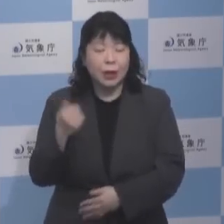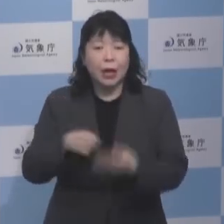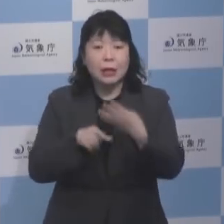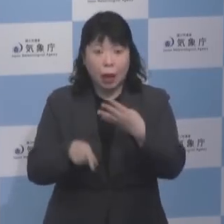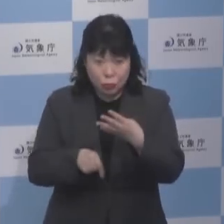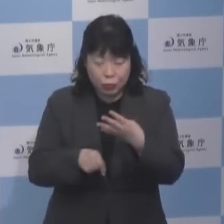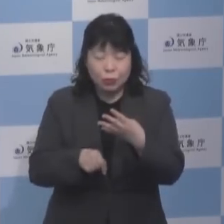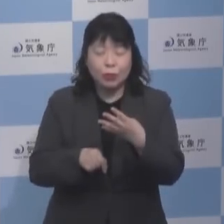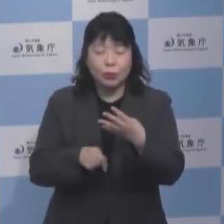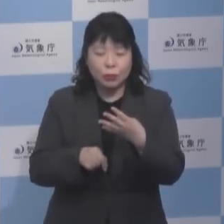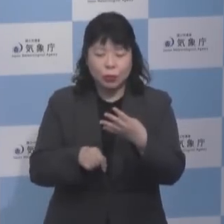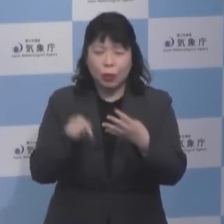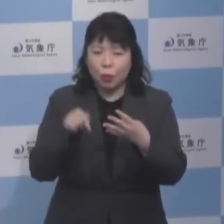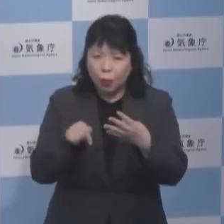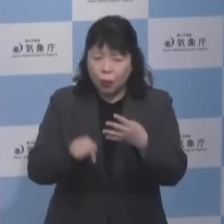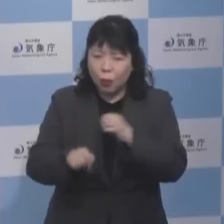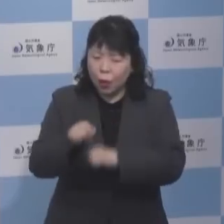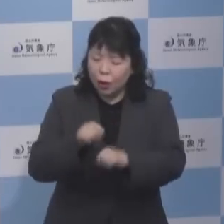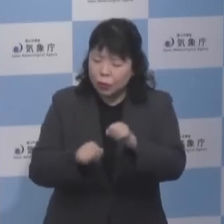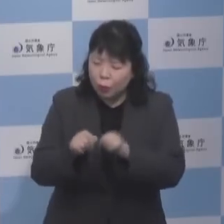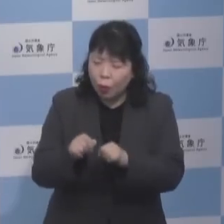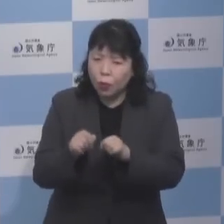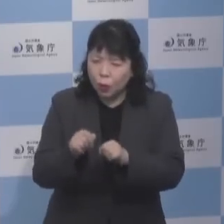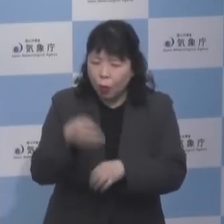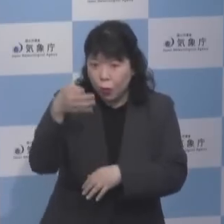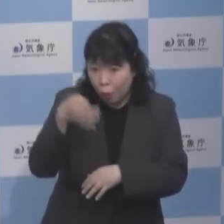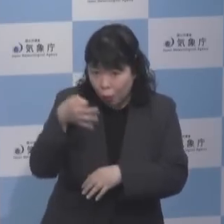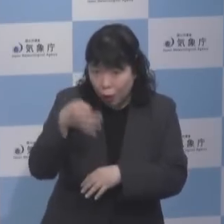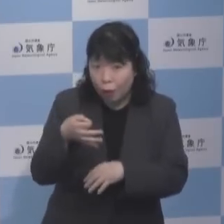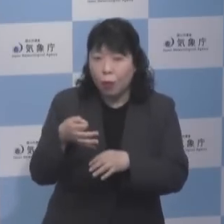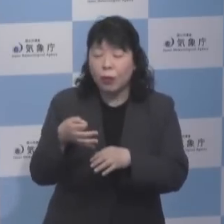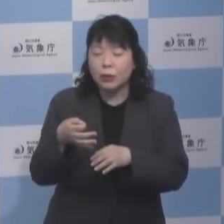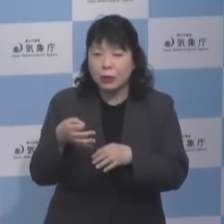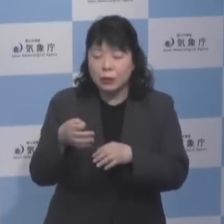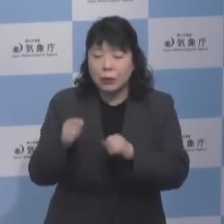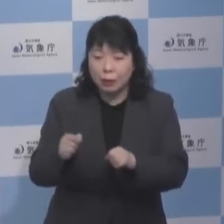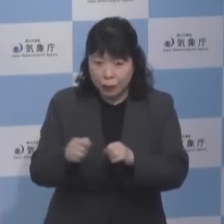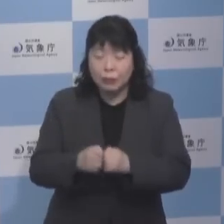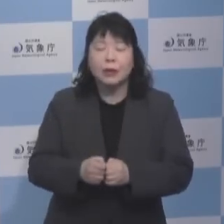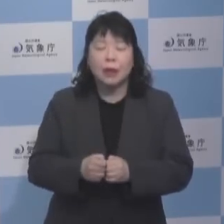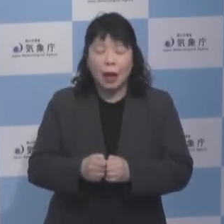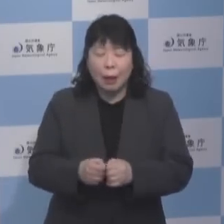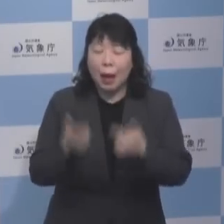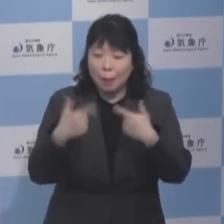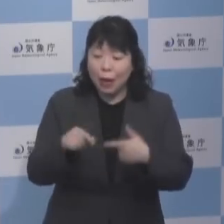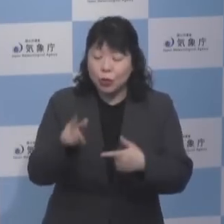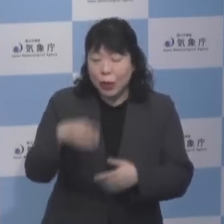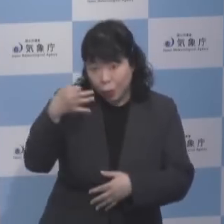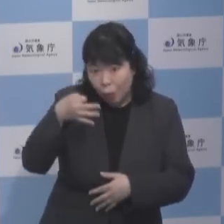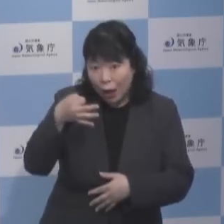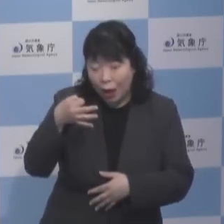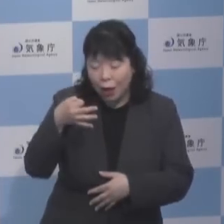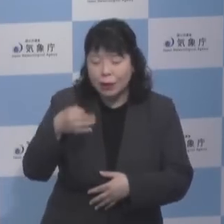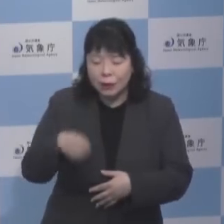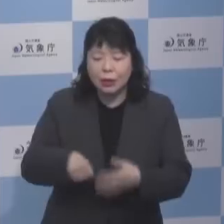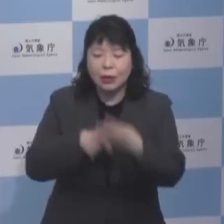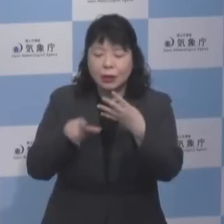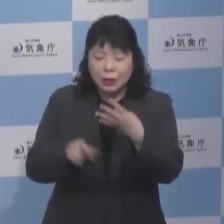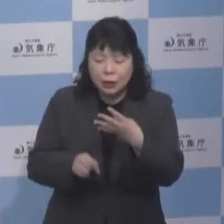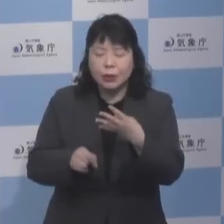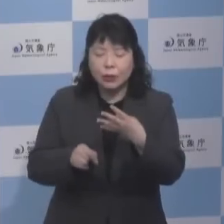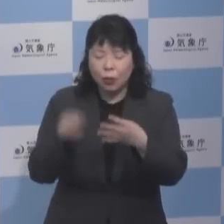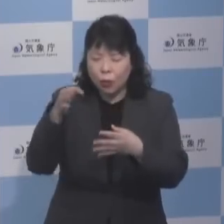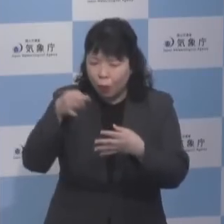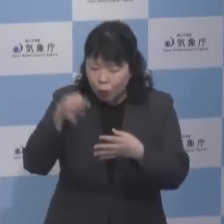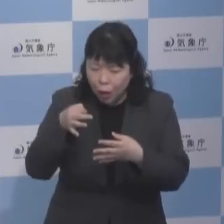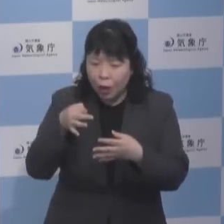動の評価がなされております。で、毎月評価しているんですが、先月その評価の内容に一部更